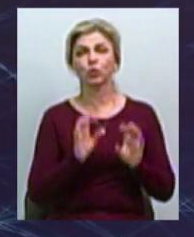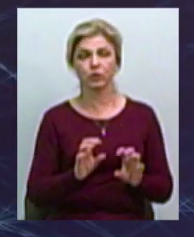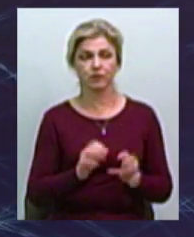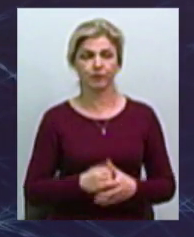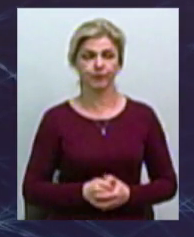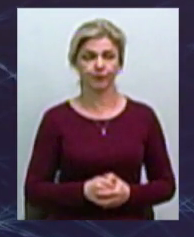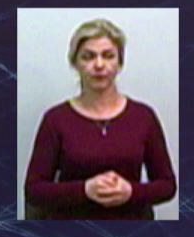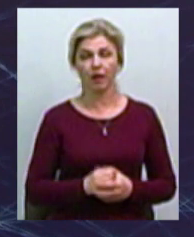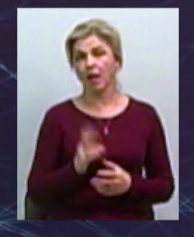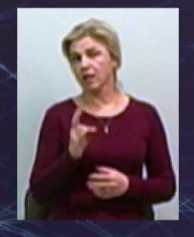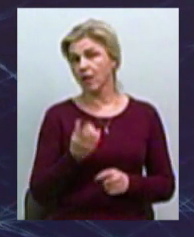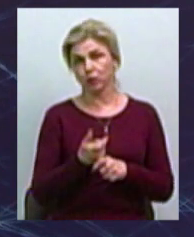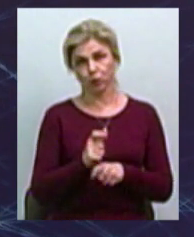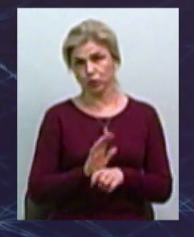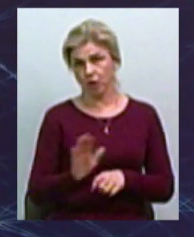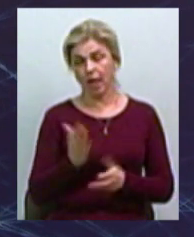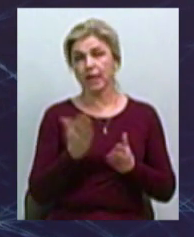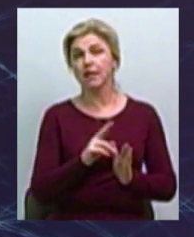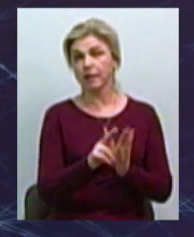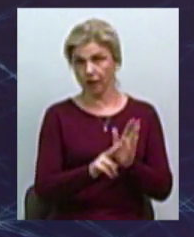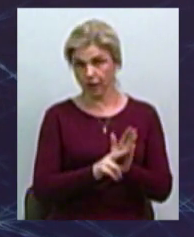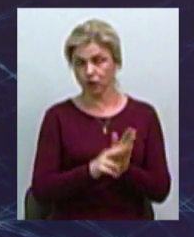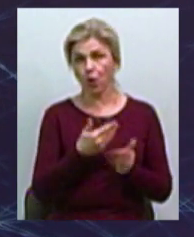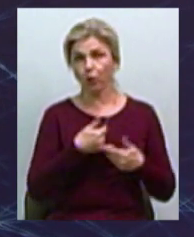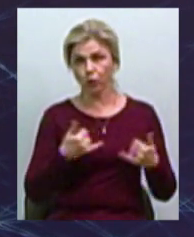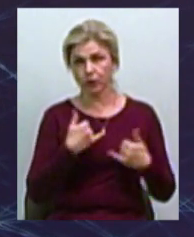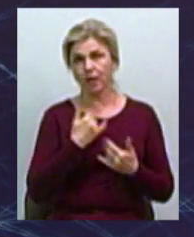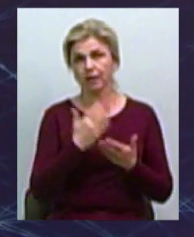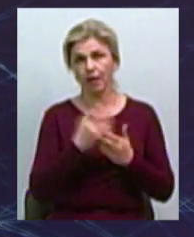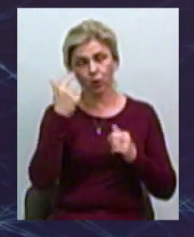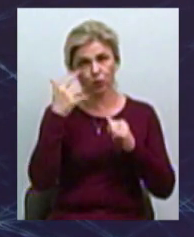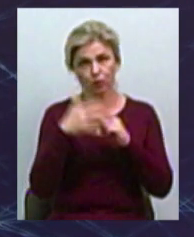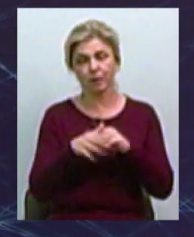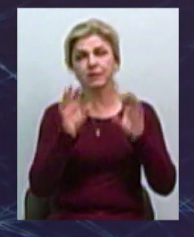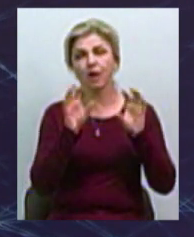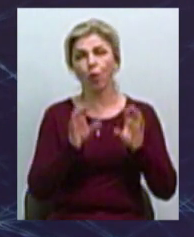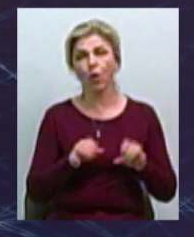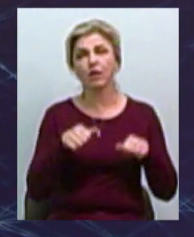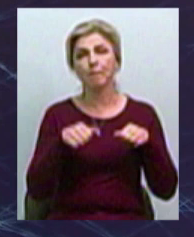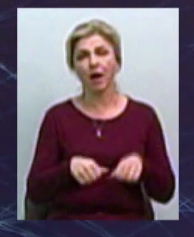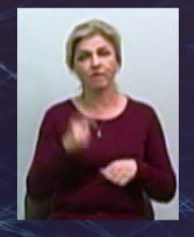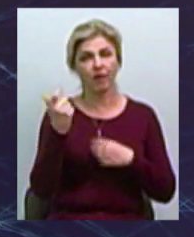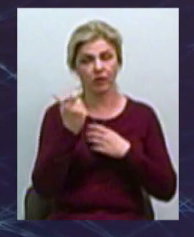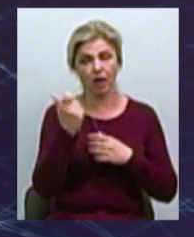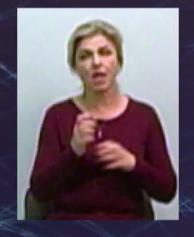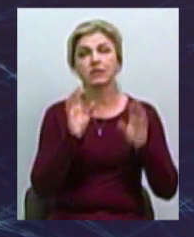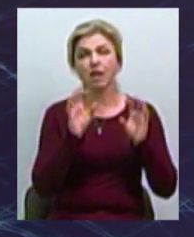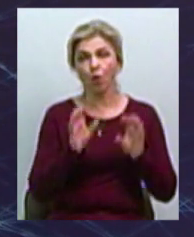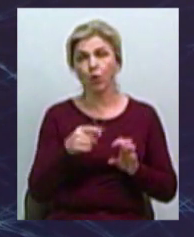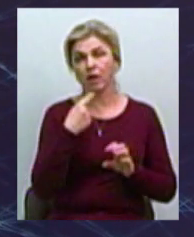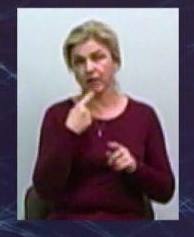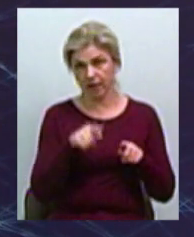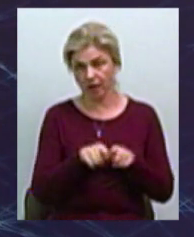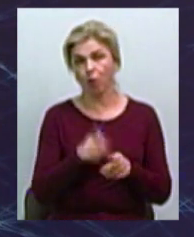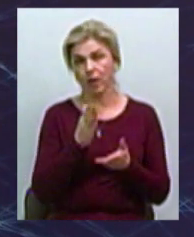дуже і протирічим, тому що якщо воно належить, у нас є розуміння в законі права власності. Цивільний кодекс нам каже, що є таке право власності. І